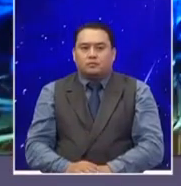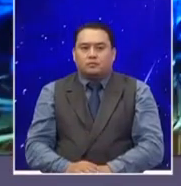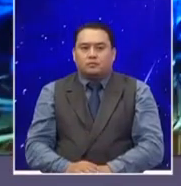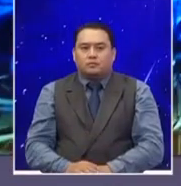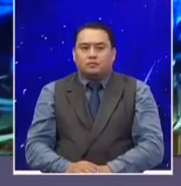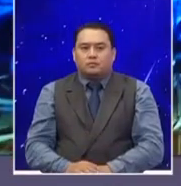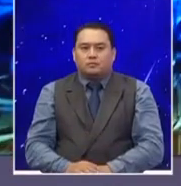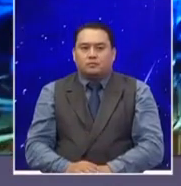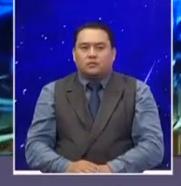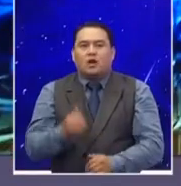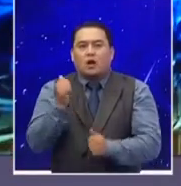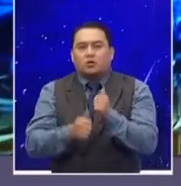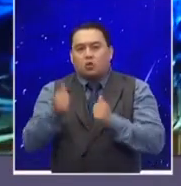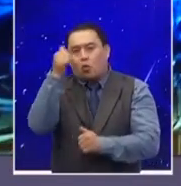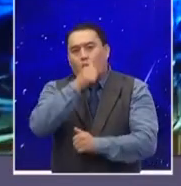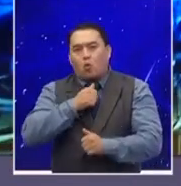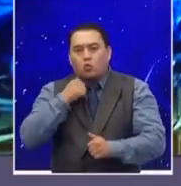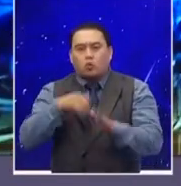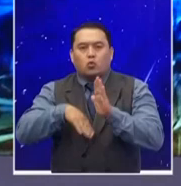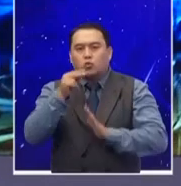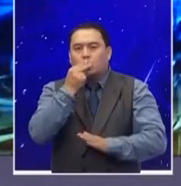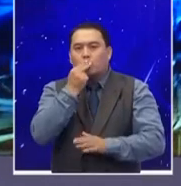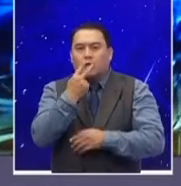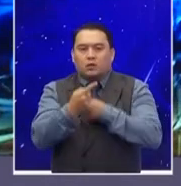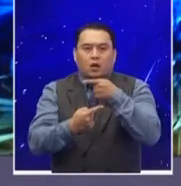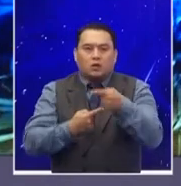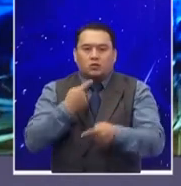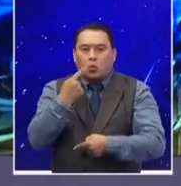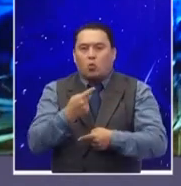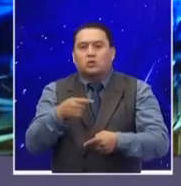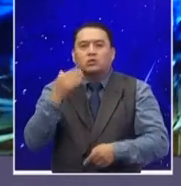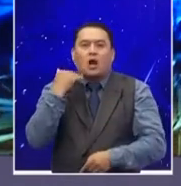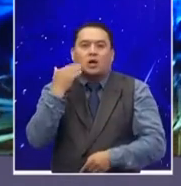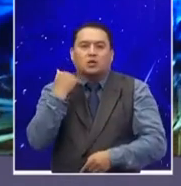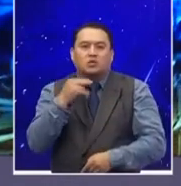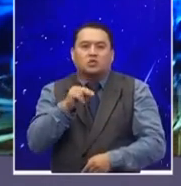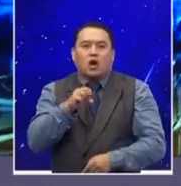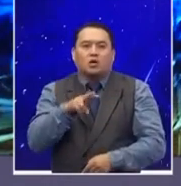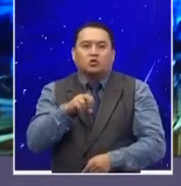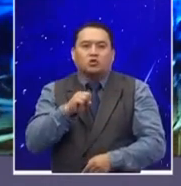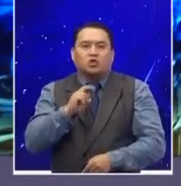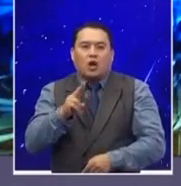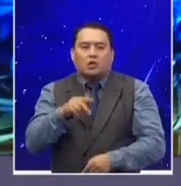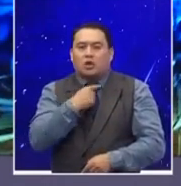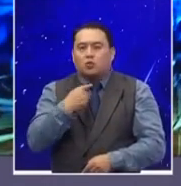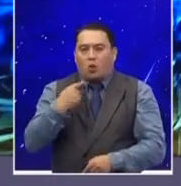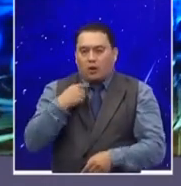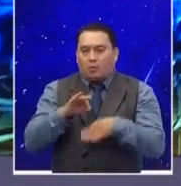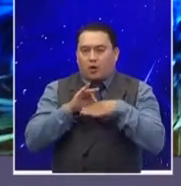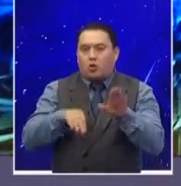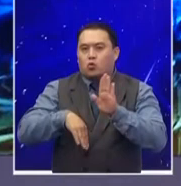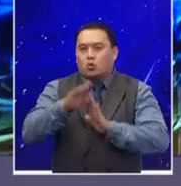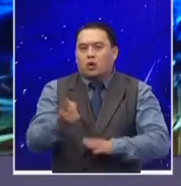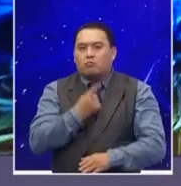Продолжаем выпуск. Ежегодный конкурс на лучшее традиционное блюдо татарской кухни «Чак-чак» прошел накануне в Талдыкургане.